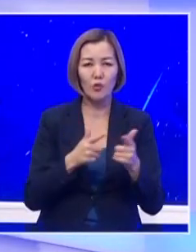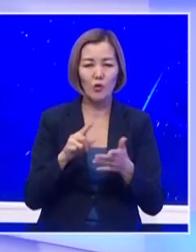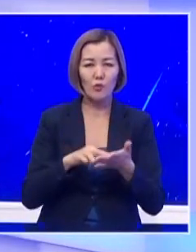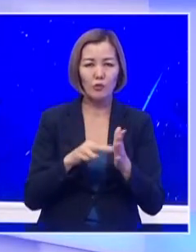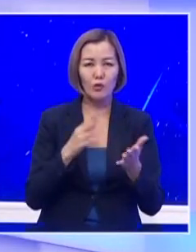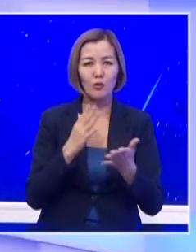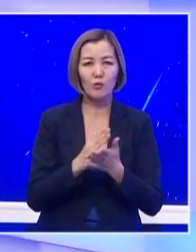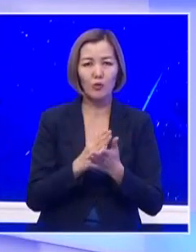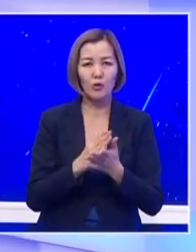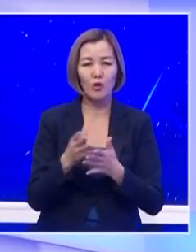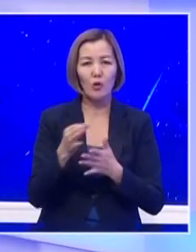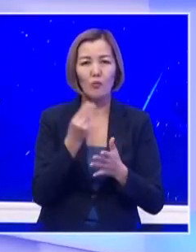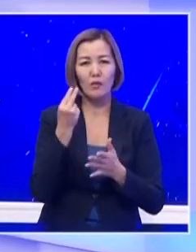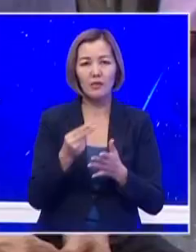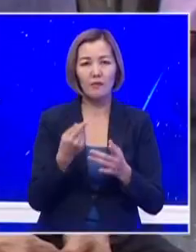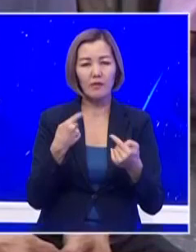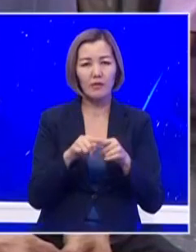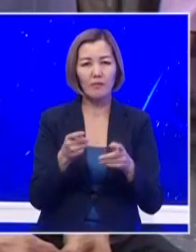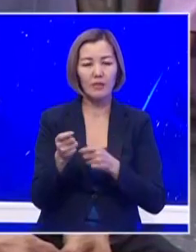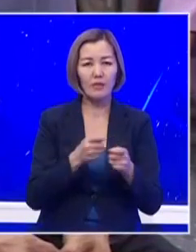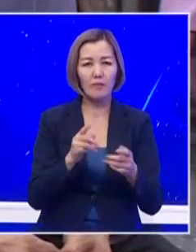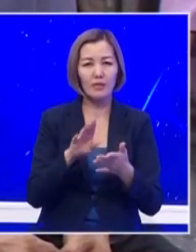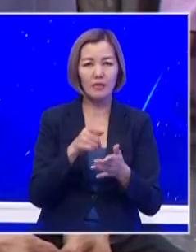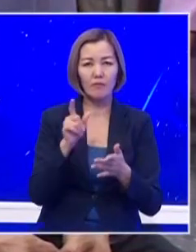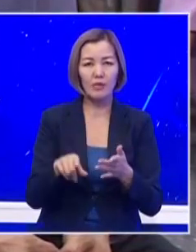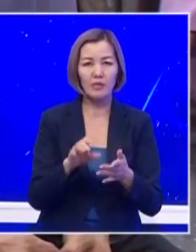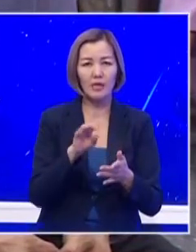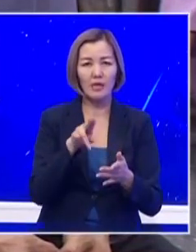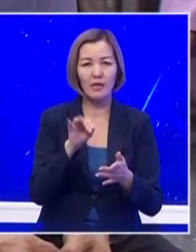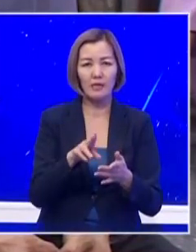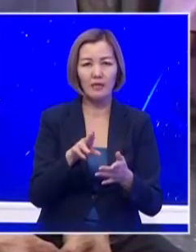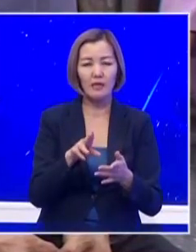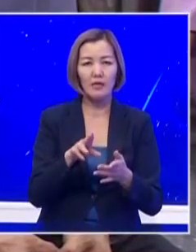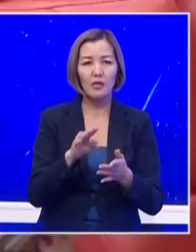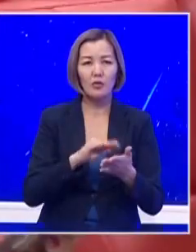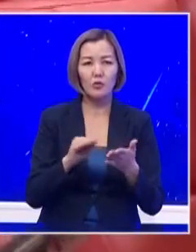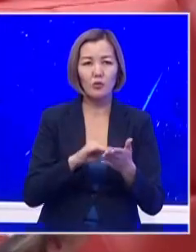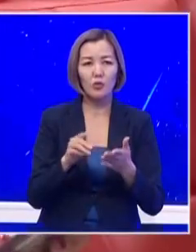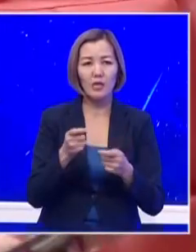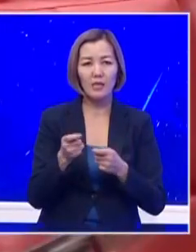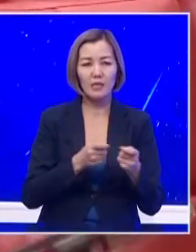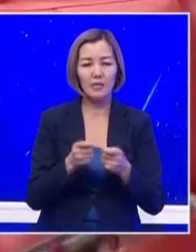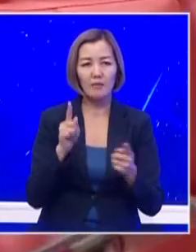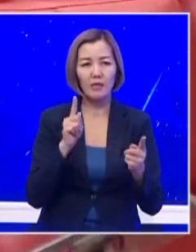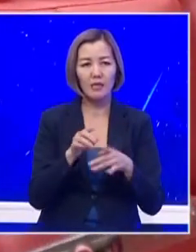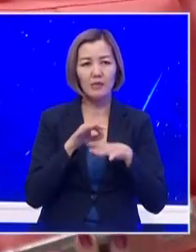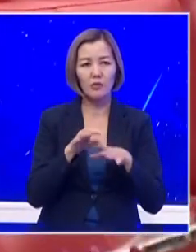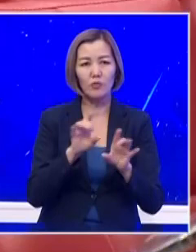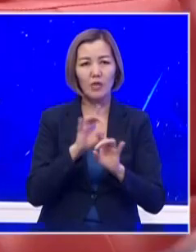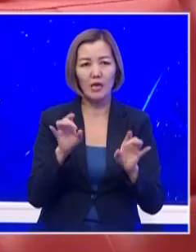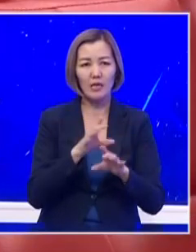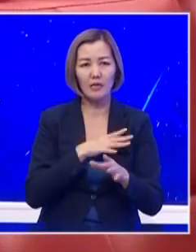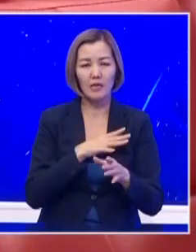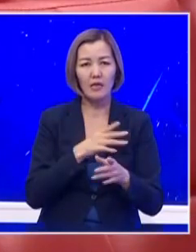отыр. Бұл туралы облыстық цифрлық технологиялар басқармасының басшысы Айдын Темірбаев бағы өкілдерімен кездесуінде айтты.